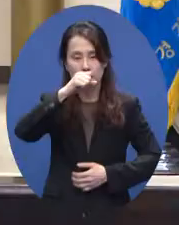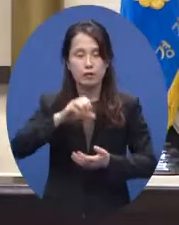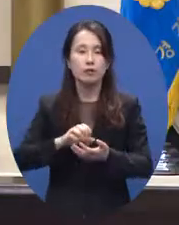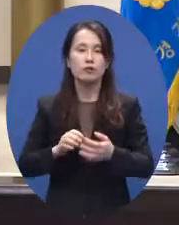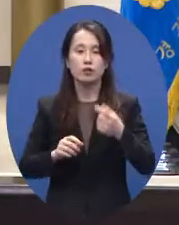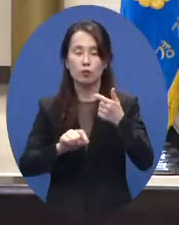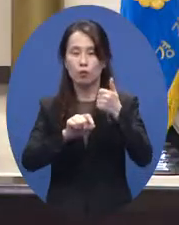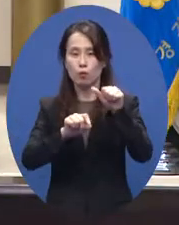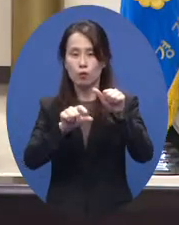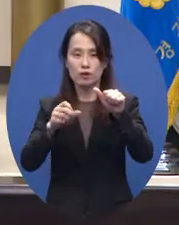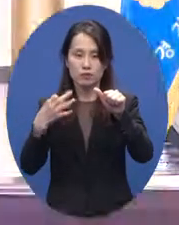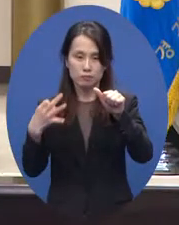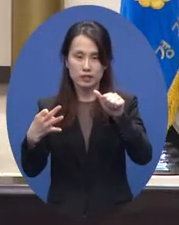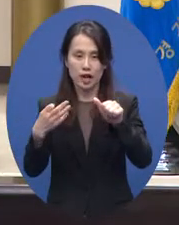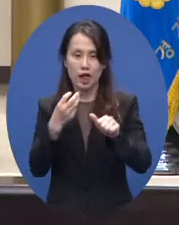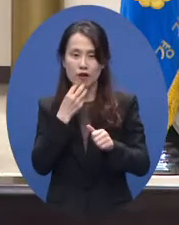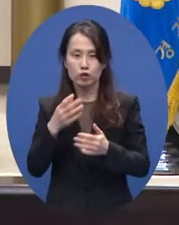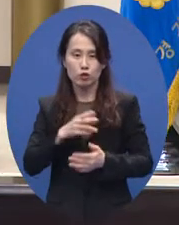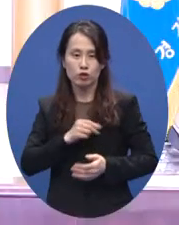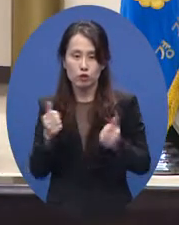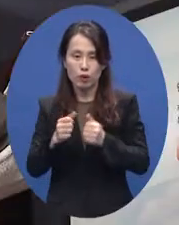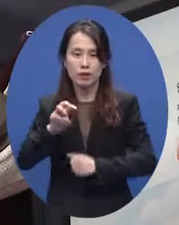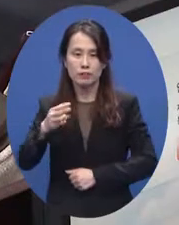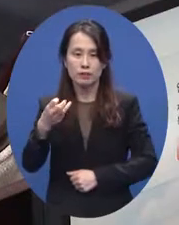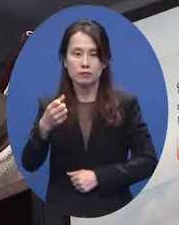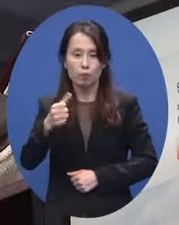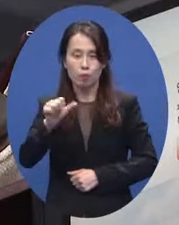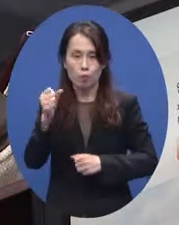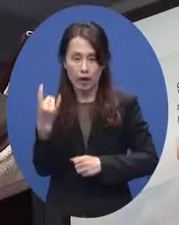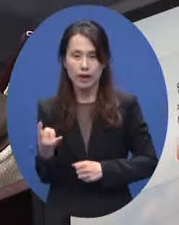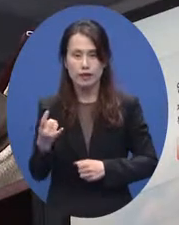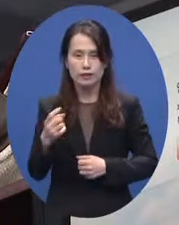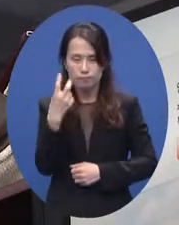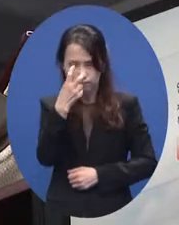14일 열리는 경기도의회 제335회 임시회에서